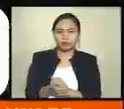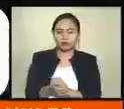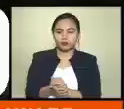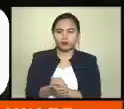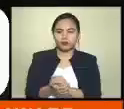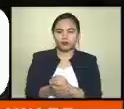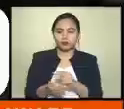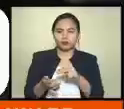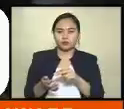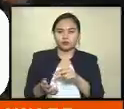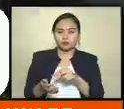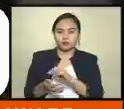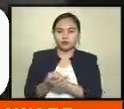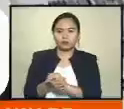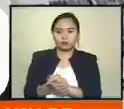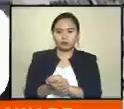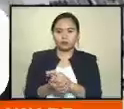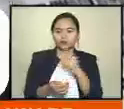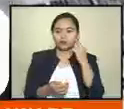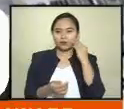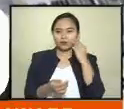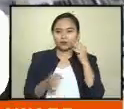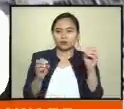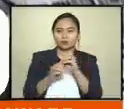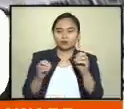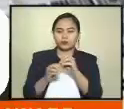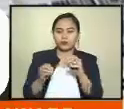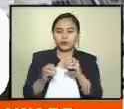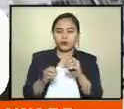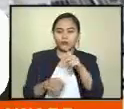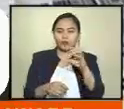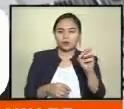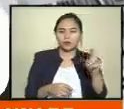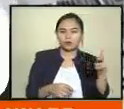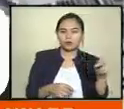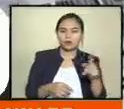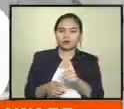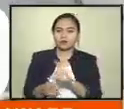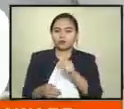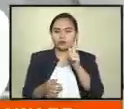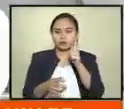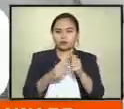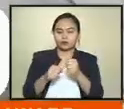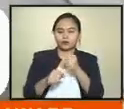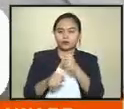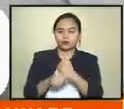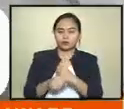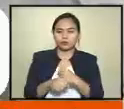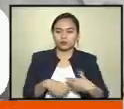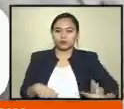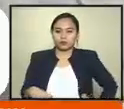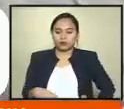Nanindigan si House Majority Leader Martin Romualdez na walang pork ang ipinasang proposed 2020 national budget sa bicameral committee